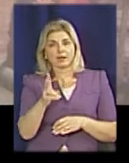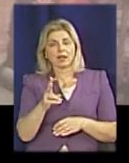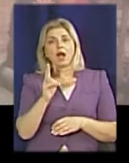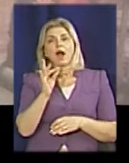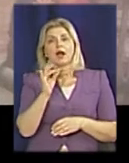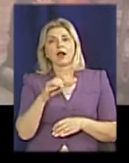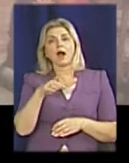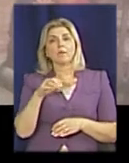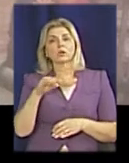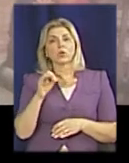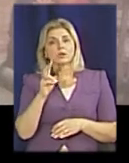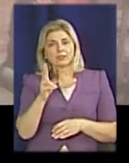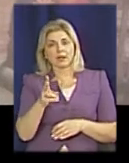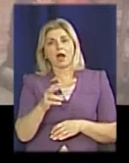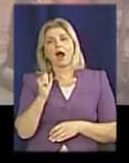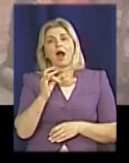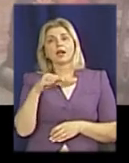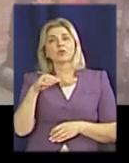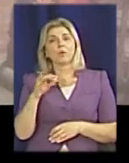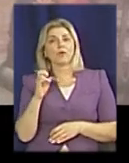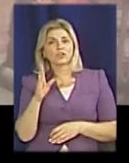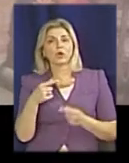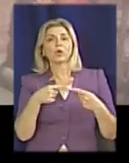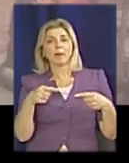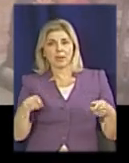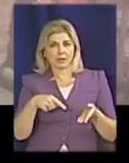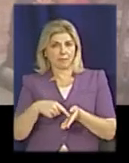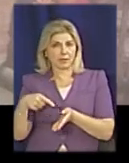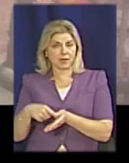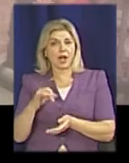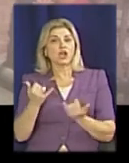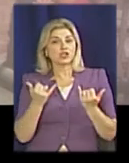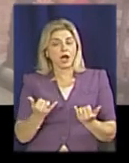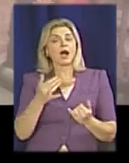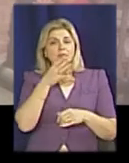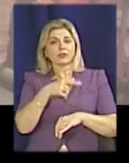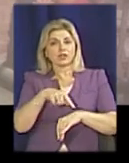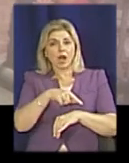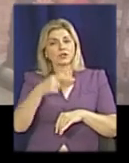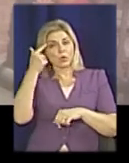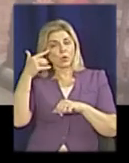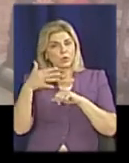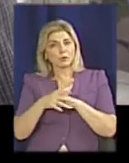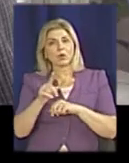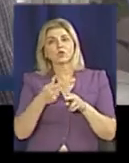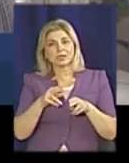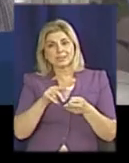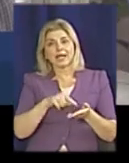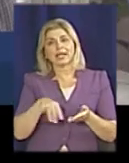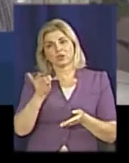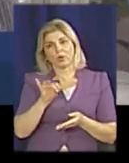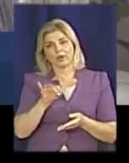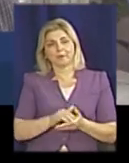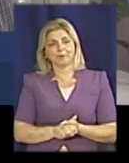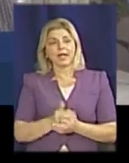Краматорськ, Артемівськ, інші города. І тільки от з часом розумієш, що це вже створена історія. Я відчуваю